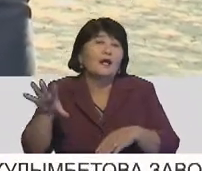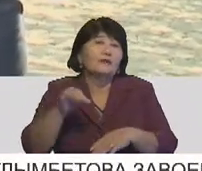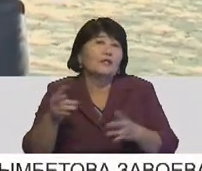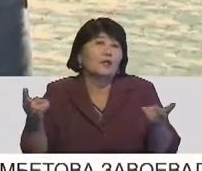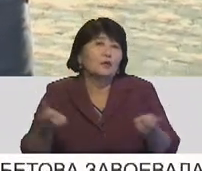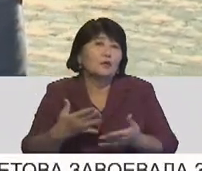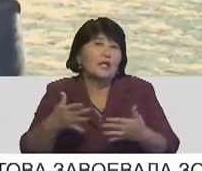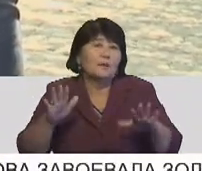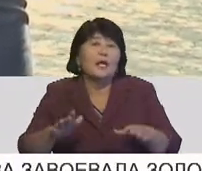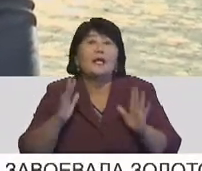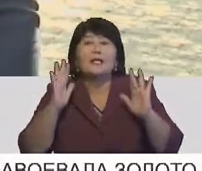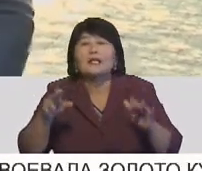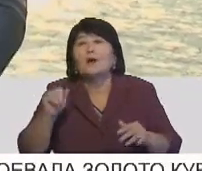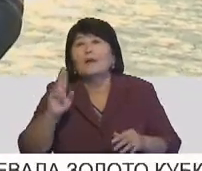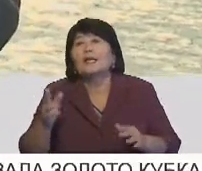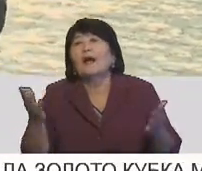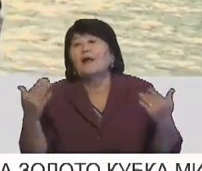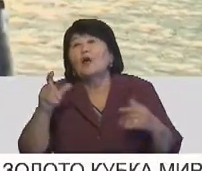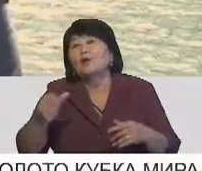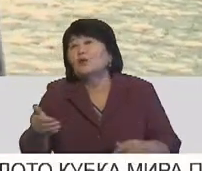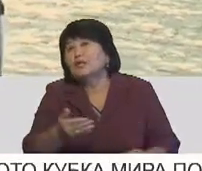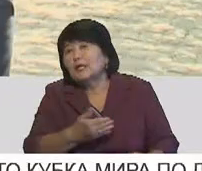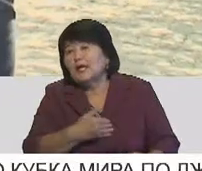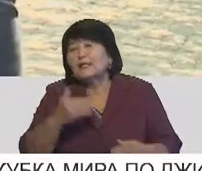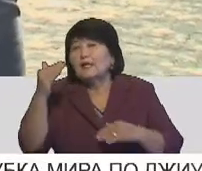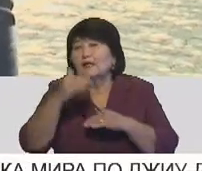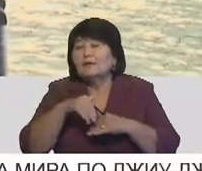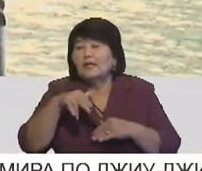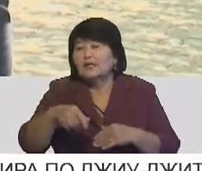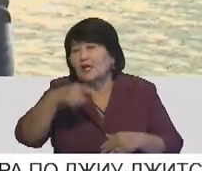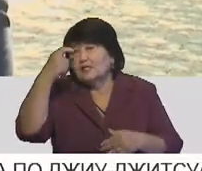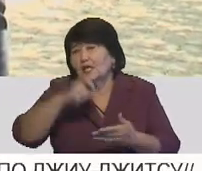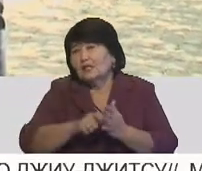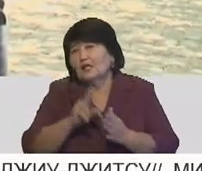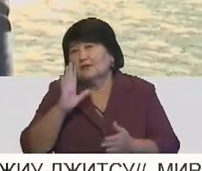тенистые места, скверы, парки, аллеи. Люди хотят по вечерам выйти из своих жарких